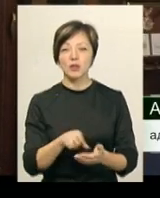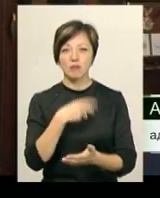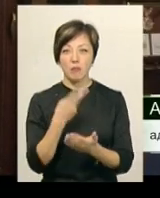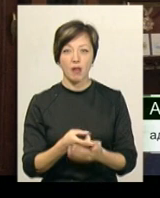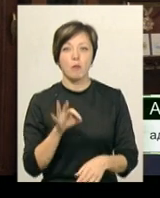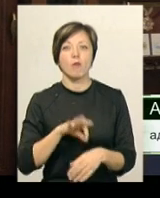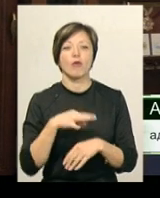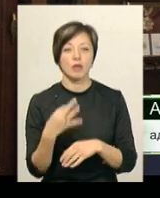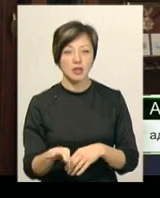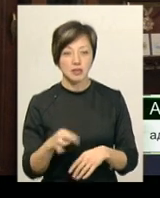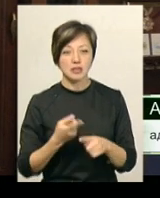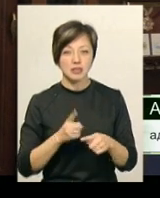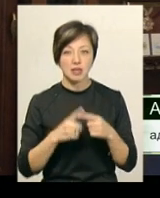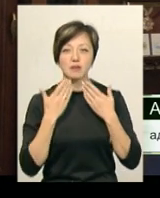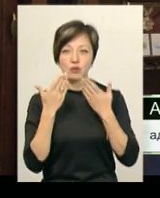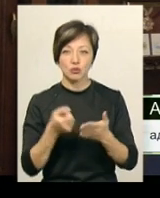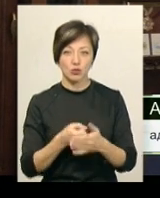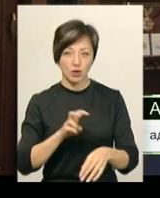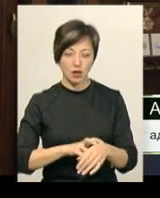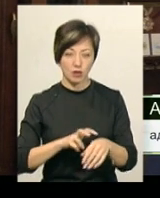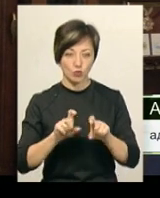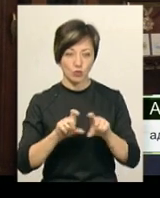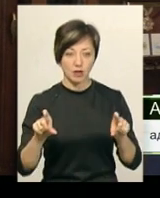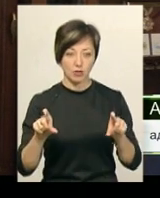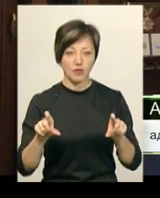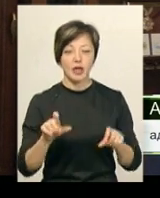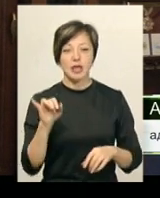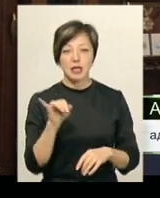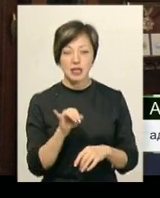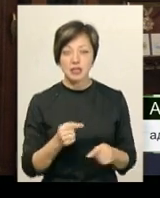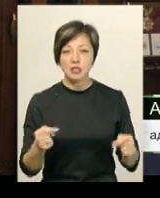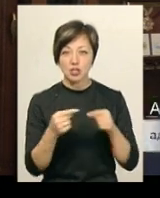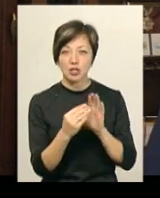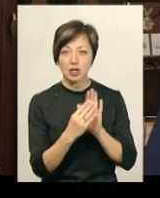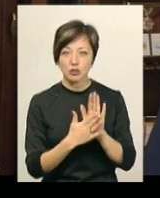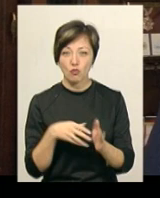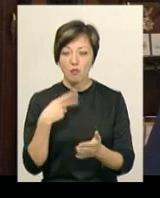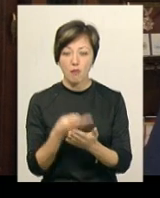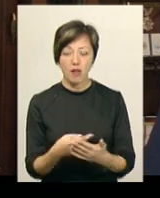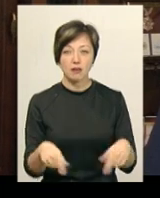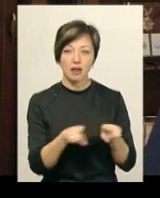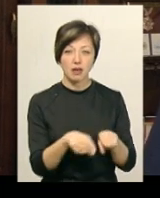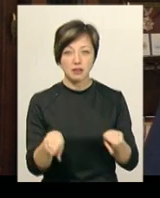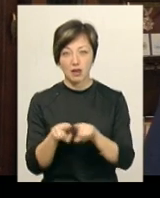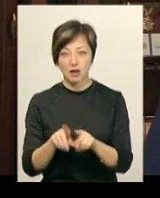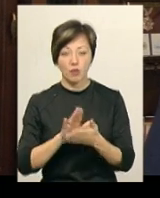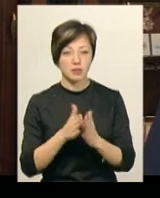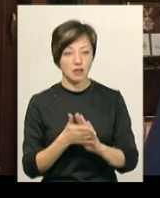її ж були, насамперед, звичайно, звернутися до лікарської установи. І саме зазначити, що впала при таких-то, таких-то